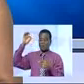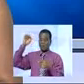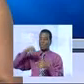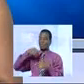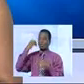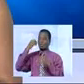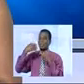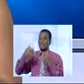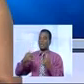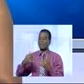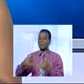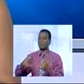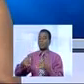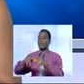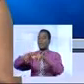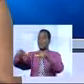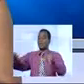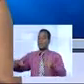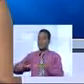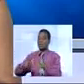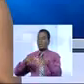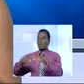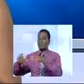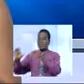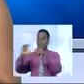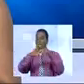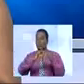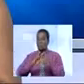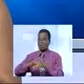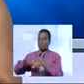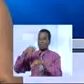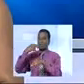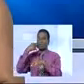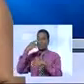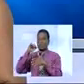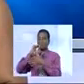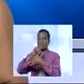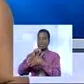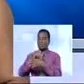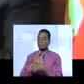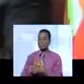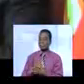ont désormais une plateforme de coopération, nous dit Léon Bou.